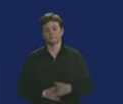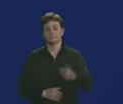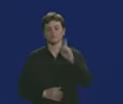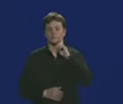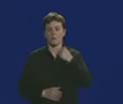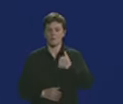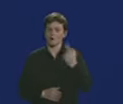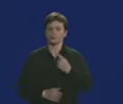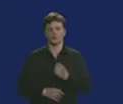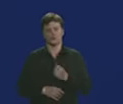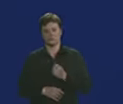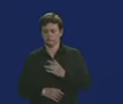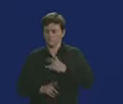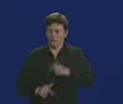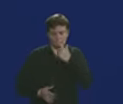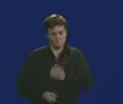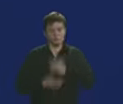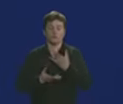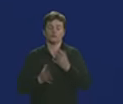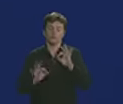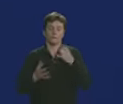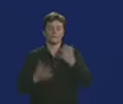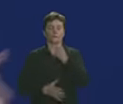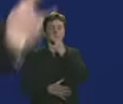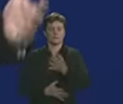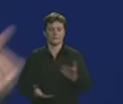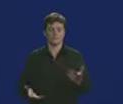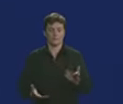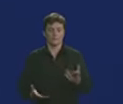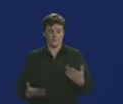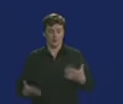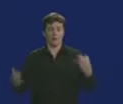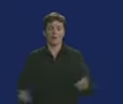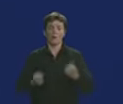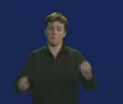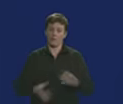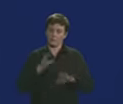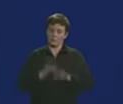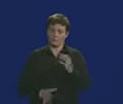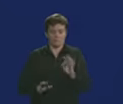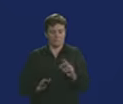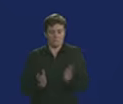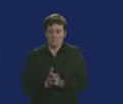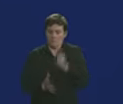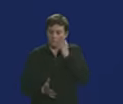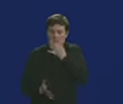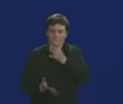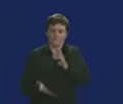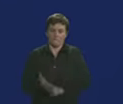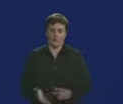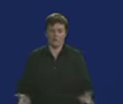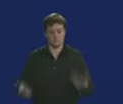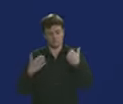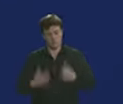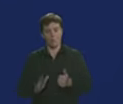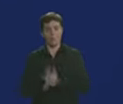l'expression de mes sentiments. Je vais vous dire une chose. Parce qu'une campagne électorale est une épreuve de vérité. Être